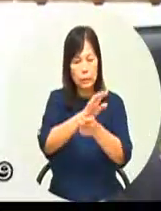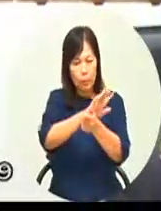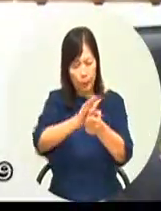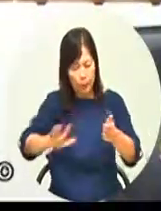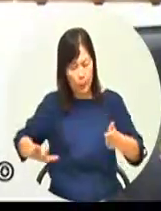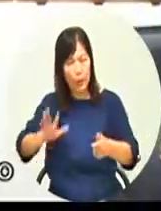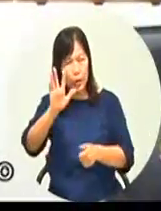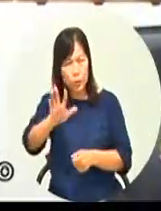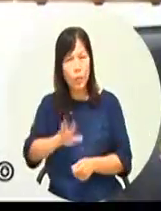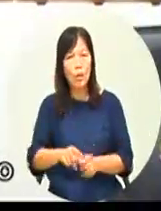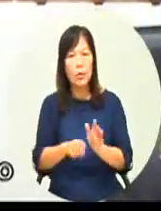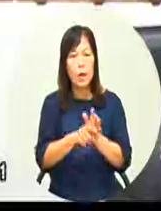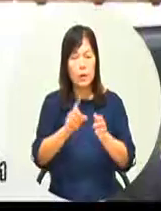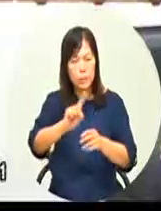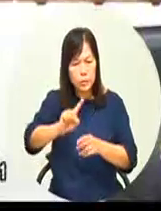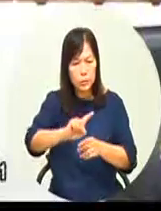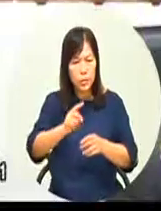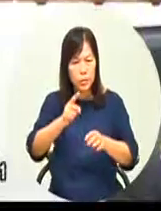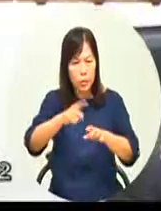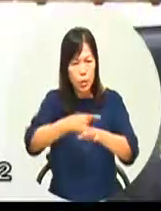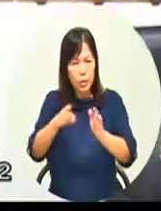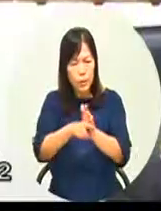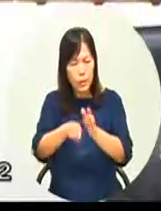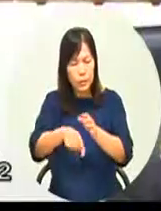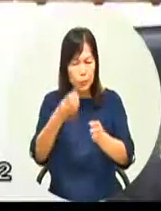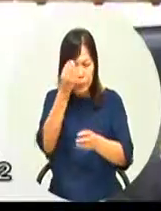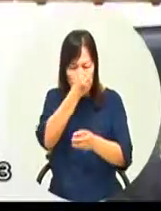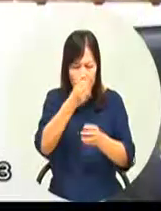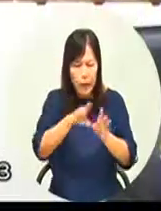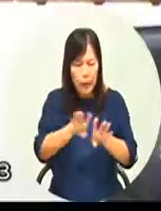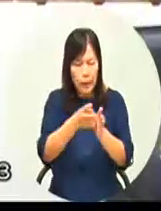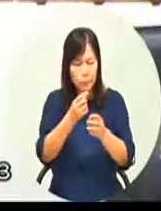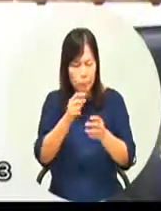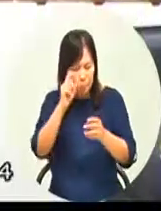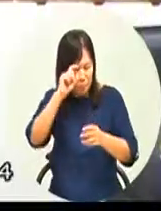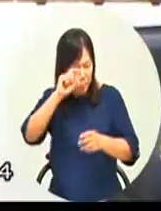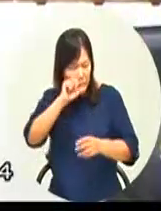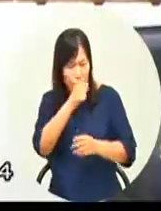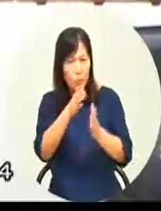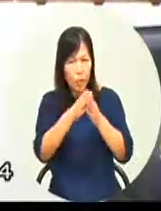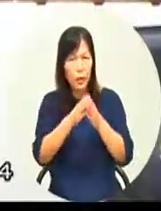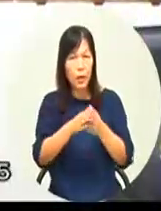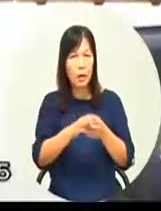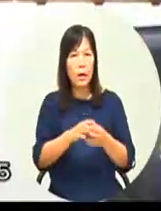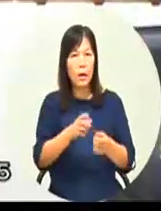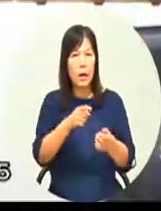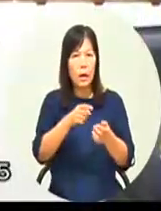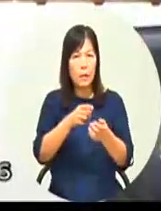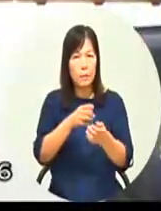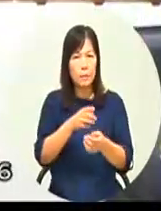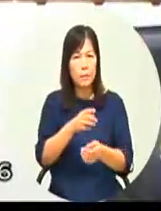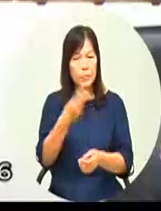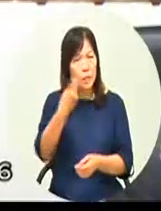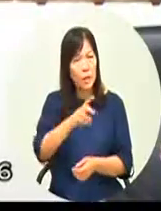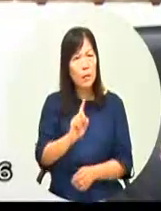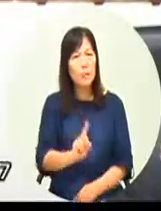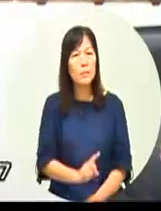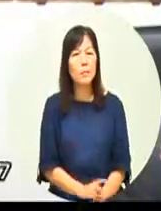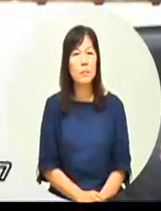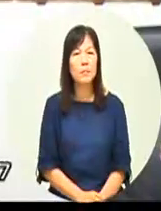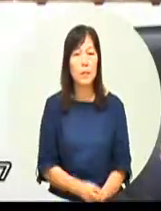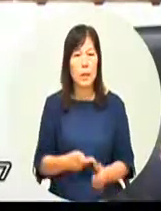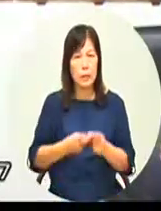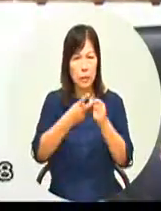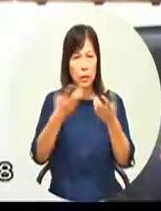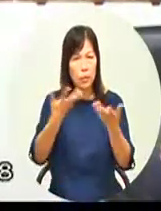这么大，怎么样从这些迷失走出来？那我问题一次问完好了，就是说第二个